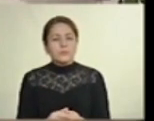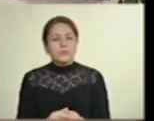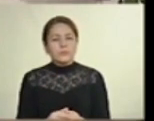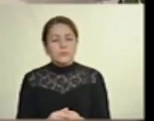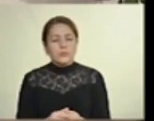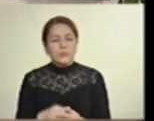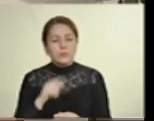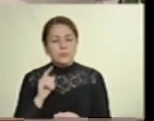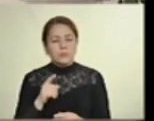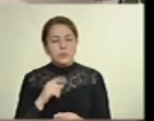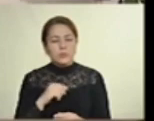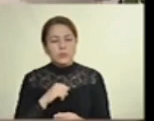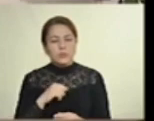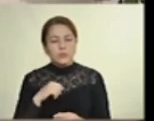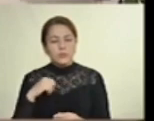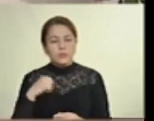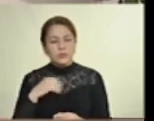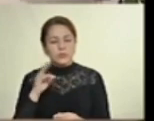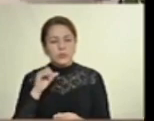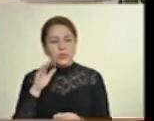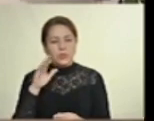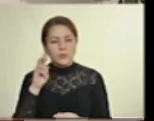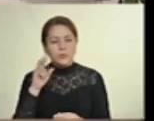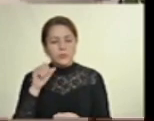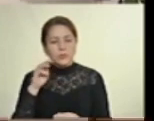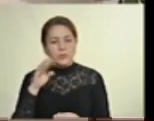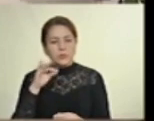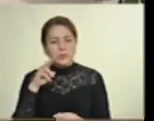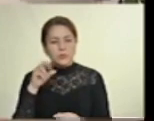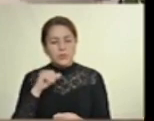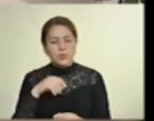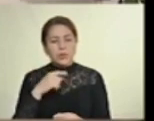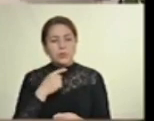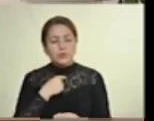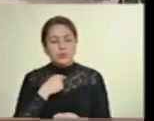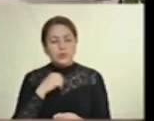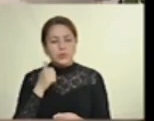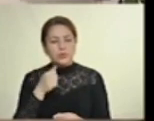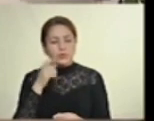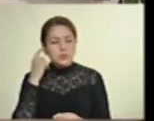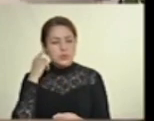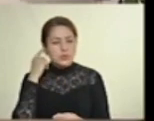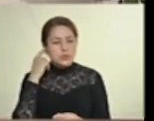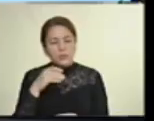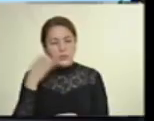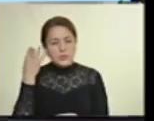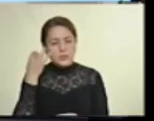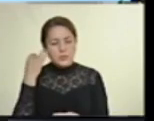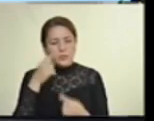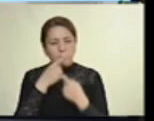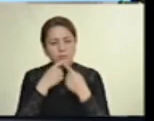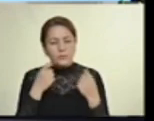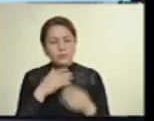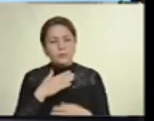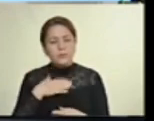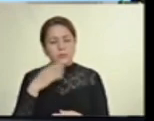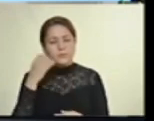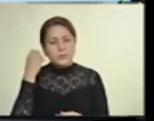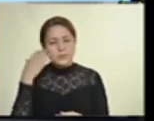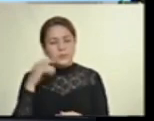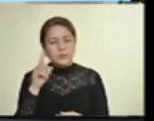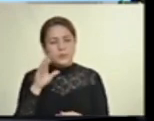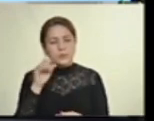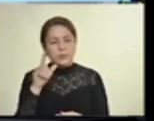Bu esa o'z navbatida tovushni yaxshiroq eshitish imkonini beradi. Bizga ma'lum bo'lgan